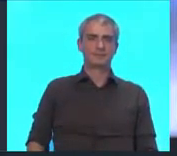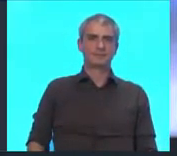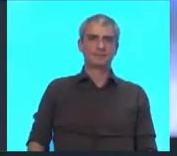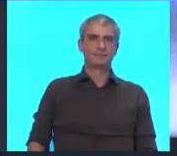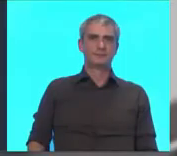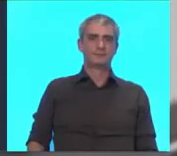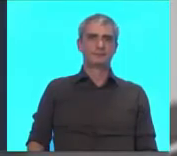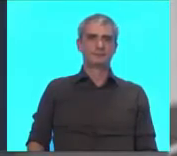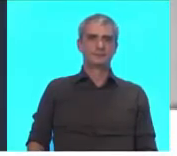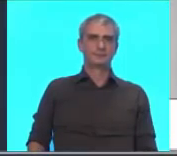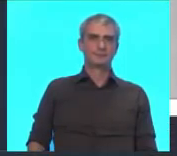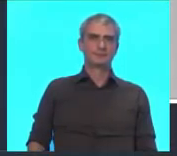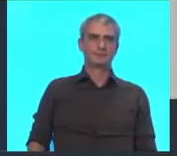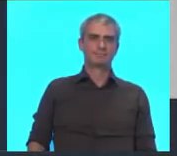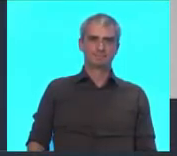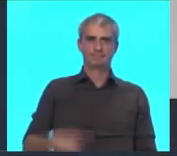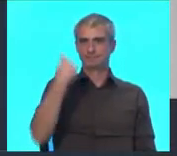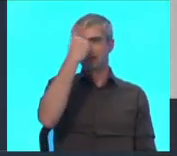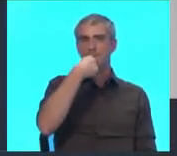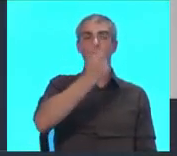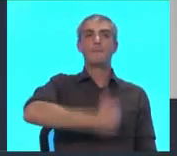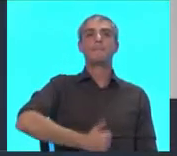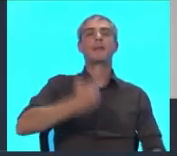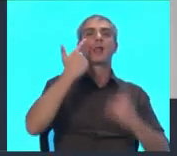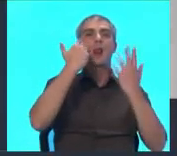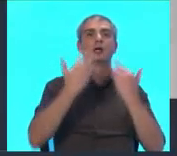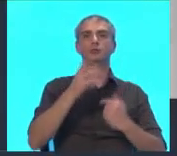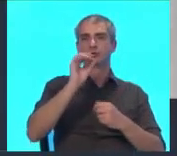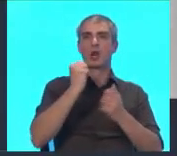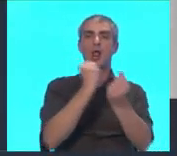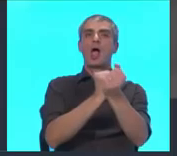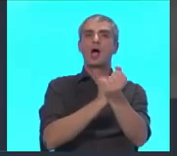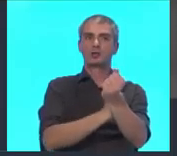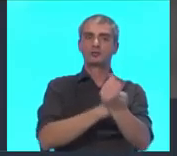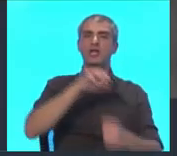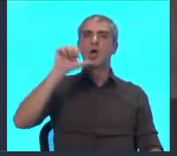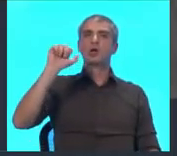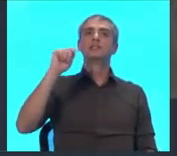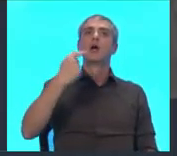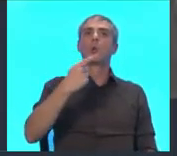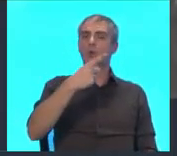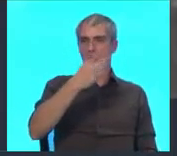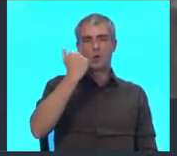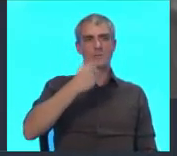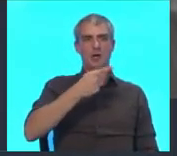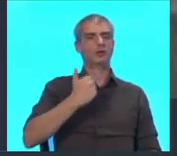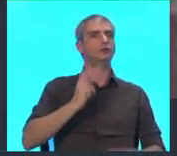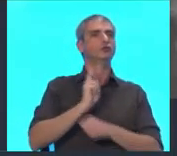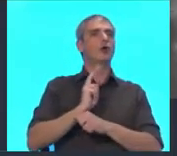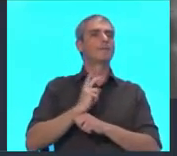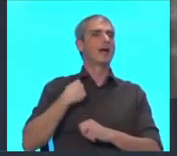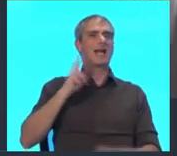ימין. אלה הפנים של מנהל החשבונות של אושוויץ, אוסקר גרונינג, שומר האס-אס לשעבר